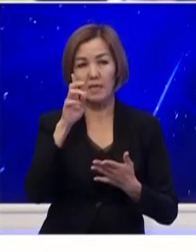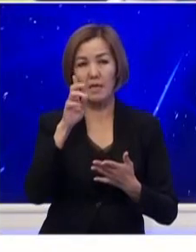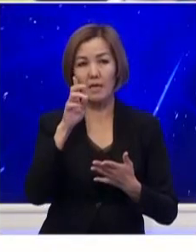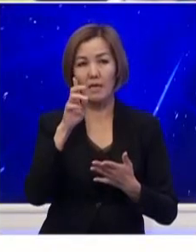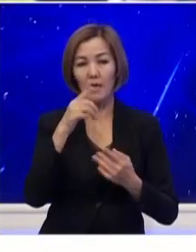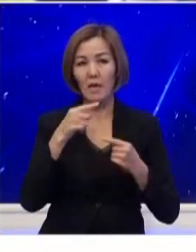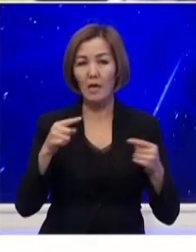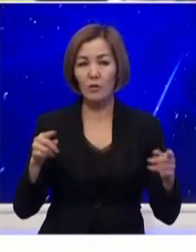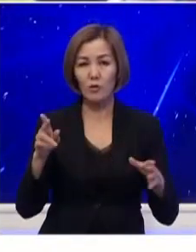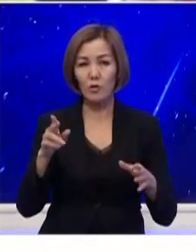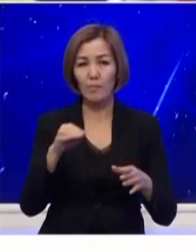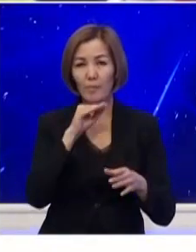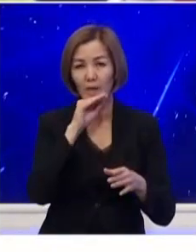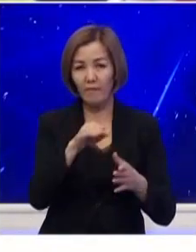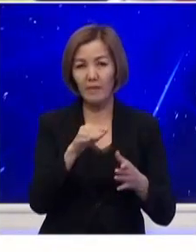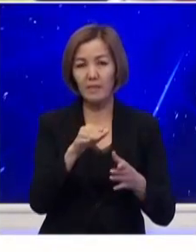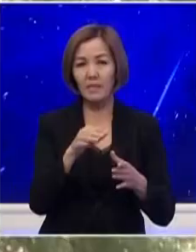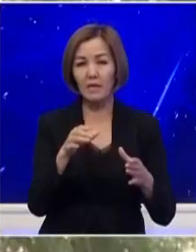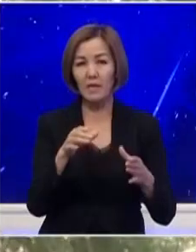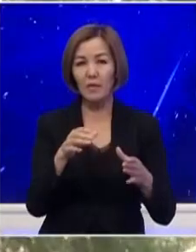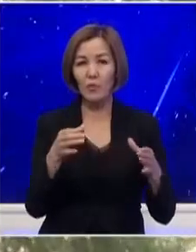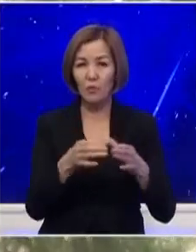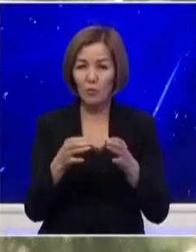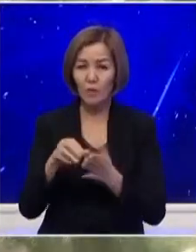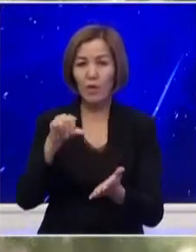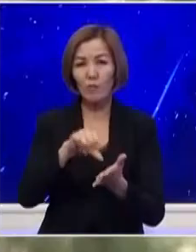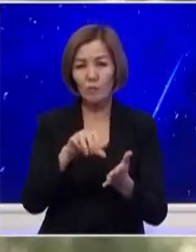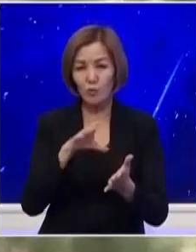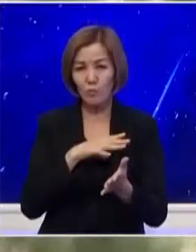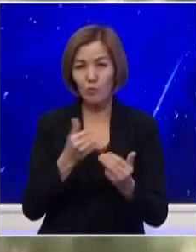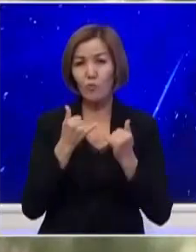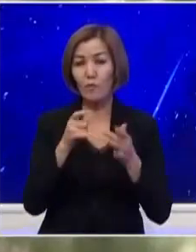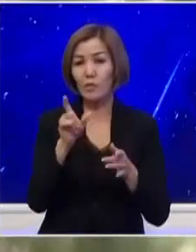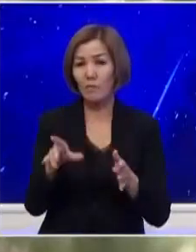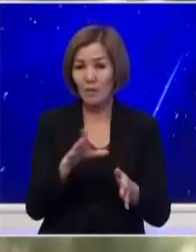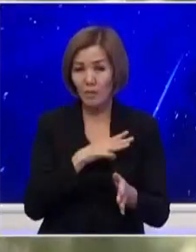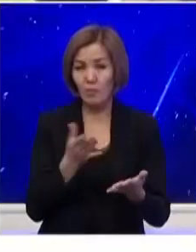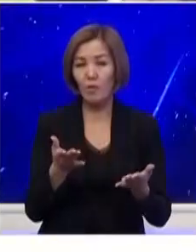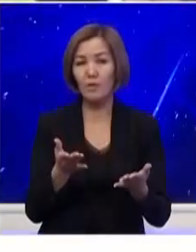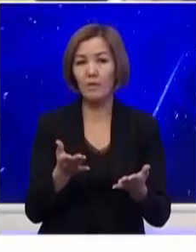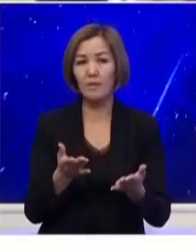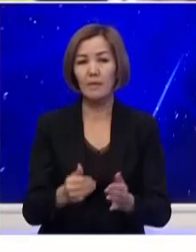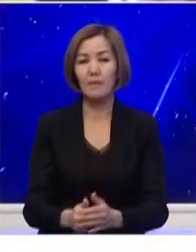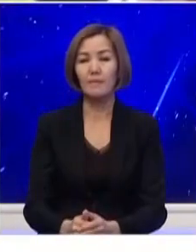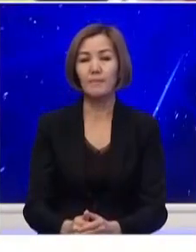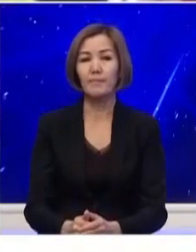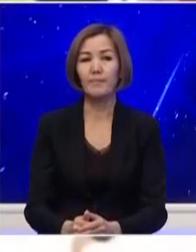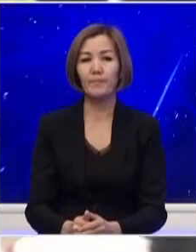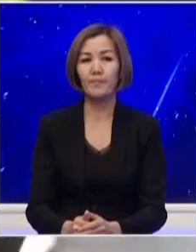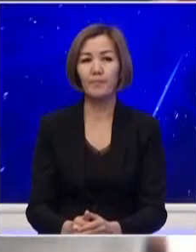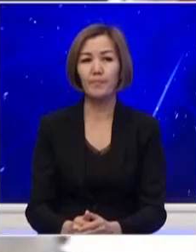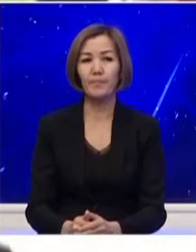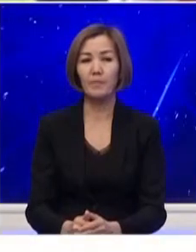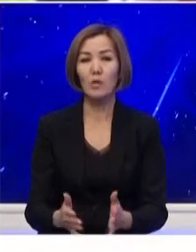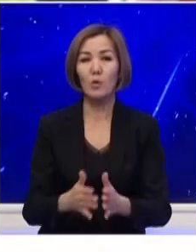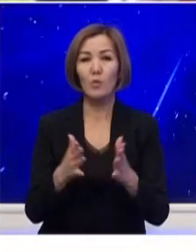неше түрлі академияларының мүшесі болып, жаңағы почетный президент дейді. Сондай лауазымдарға жеткен.